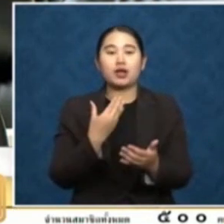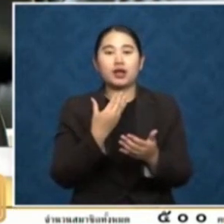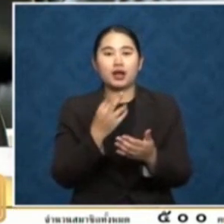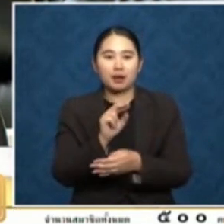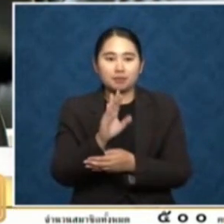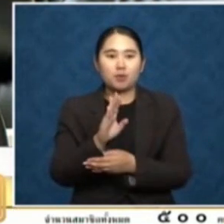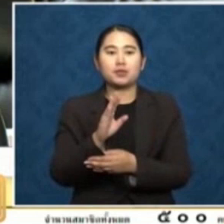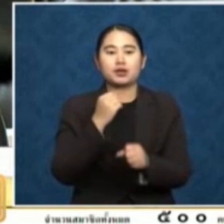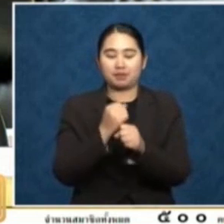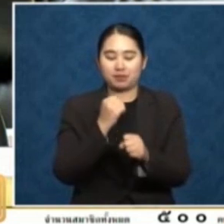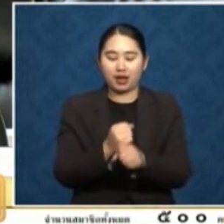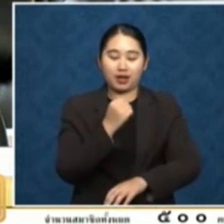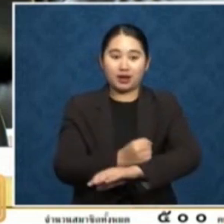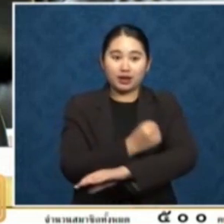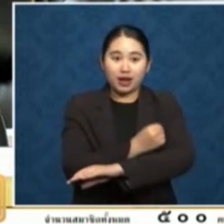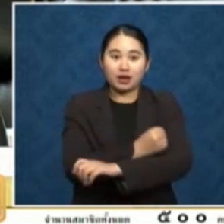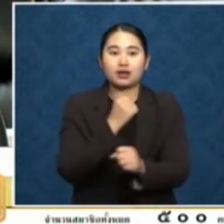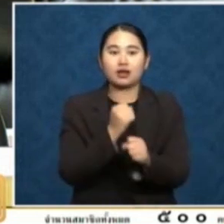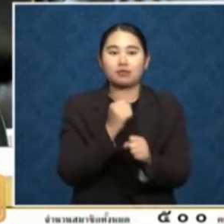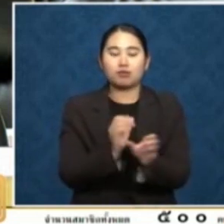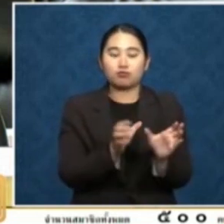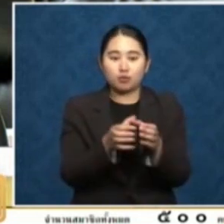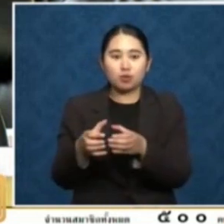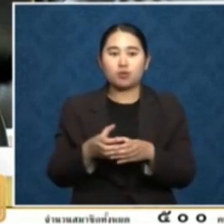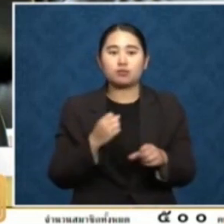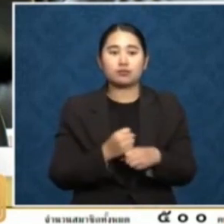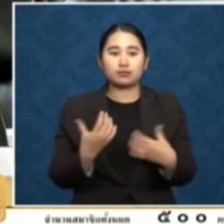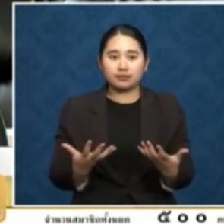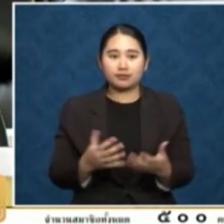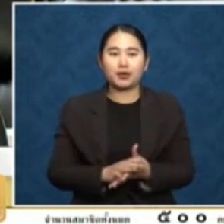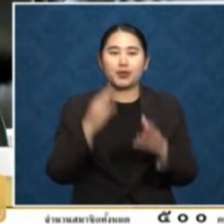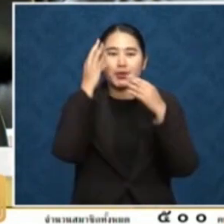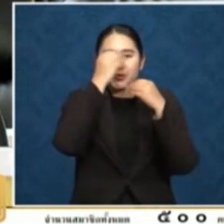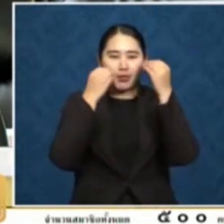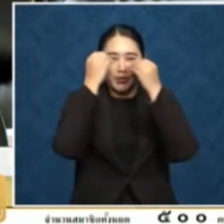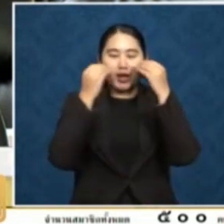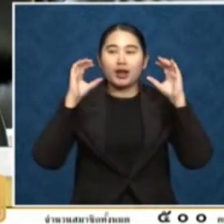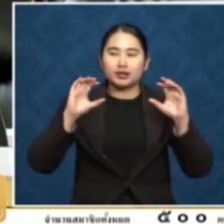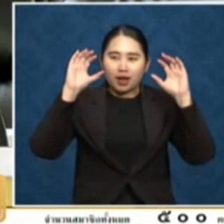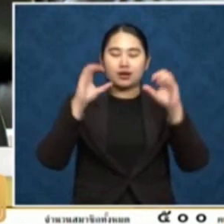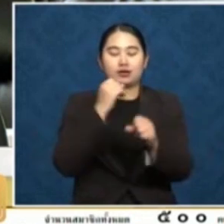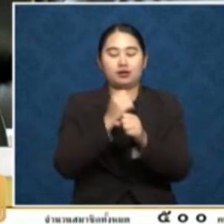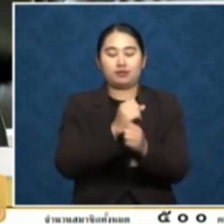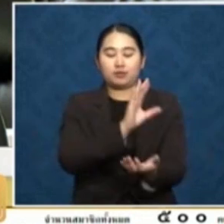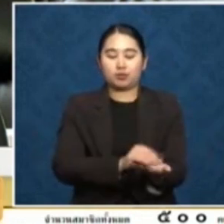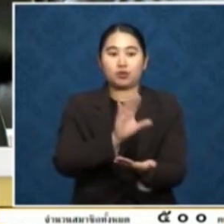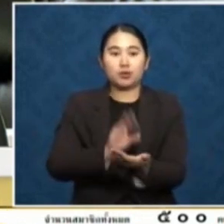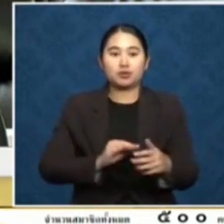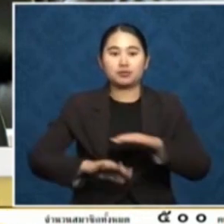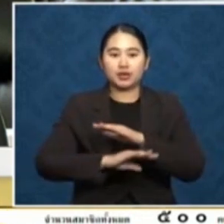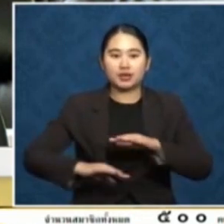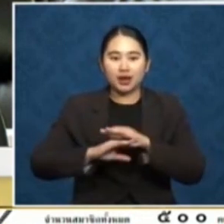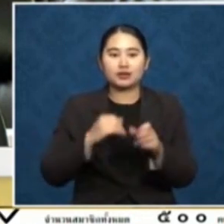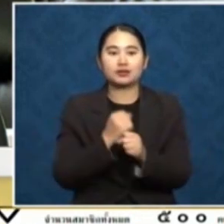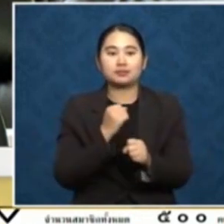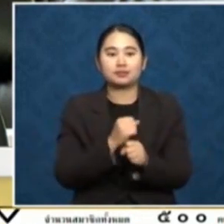ไรระบบนายจ้างลูกจ้างที่จะต้องใช้แรงงานเฉพาะด้านเป็นอย่างไรความสับสนของหน่วยงานราช